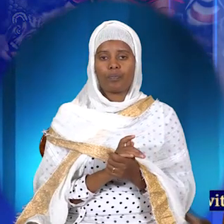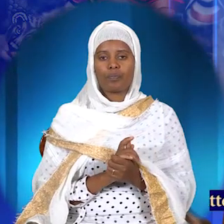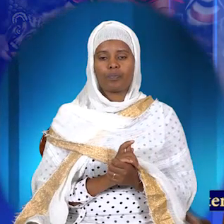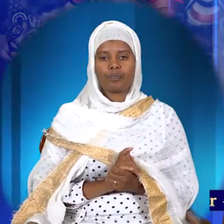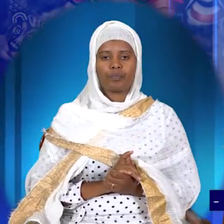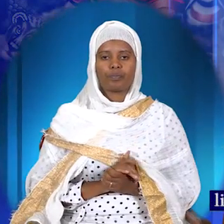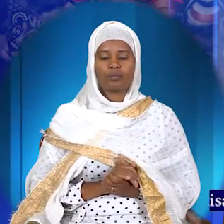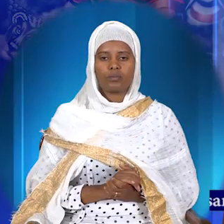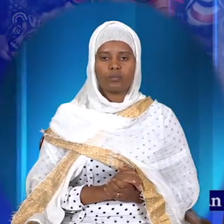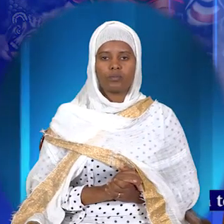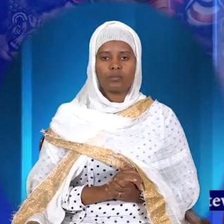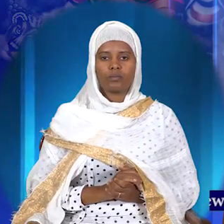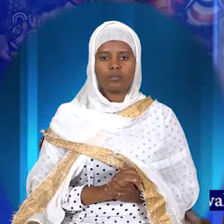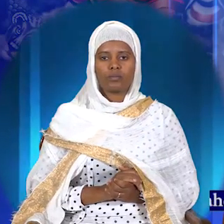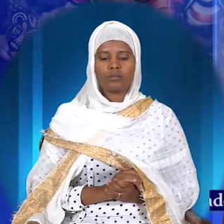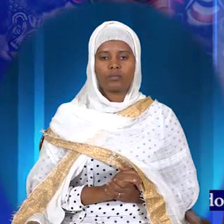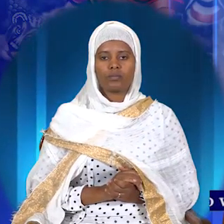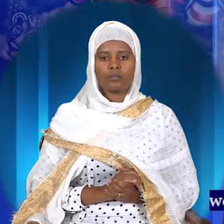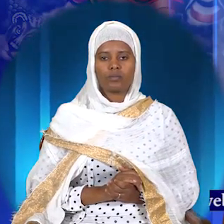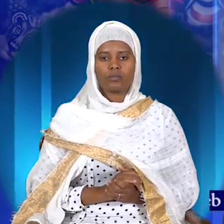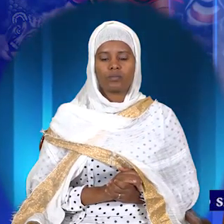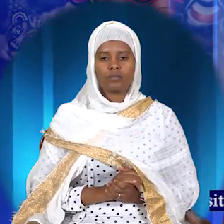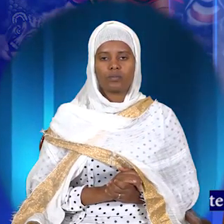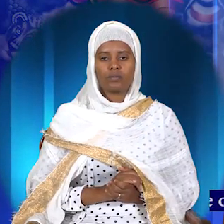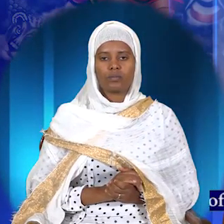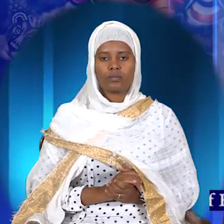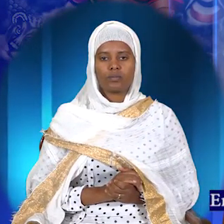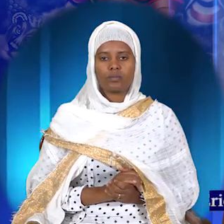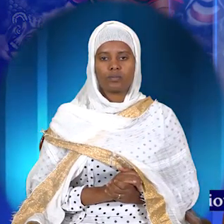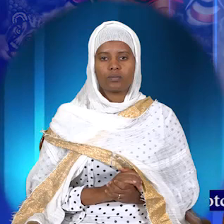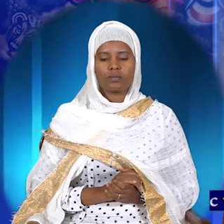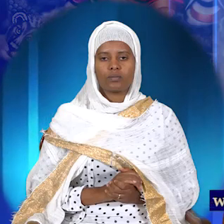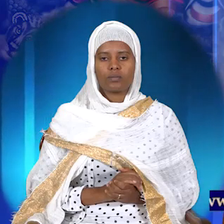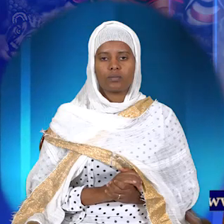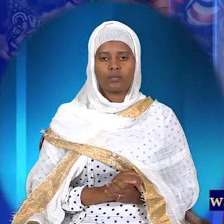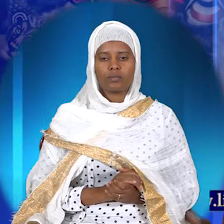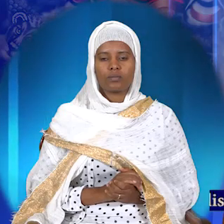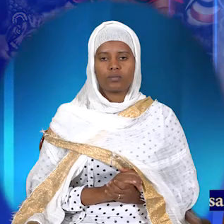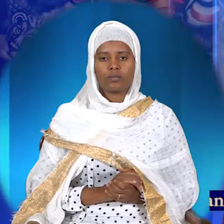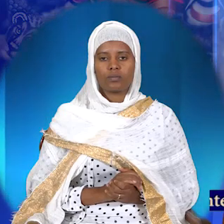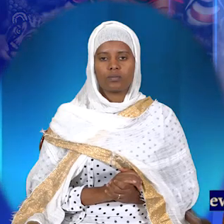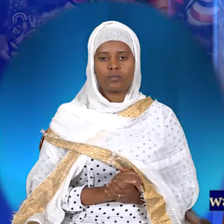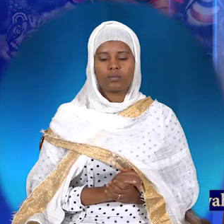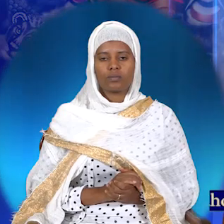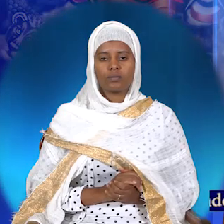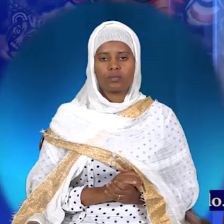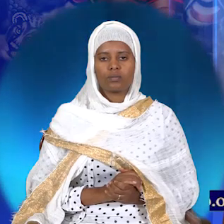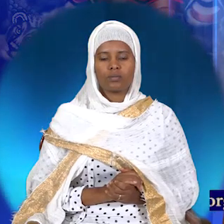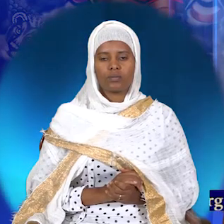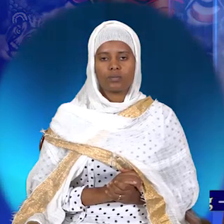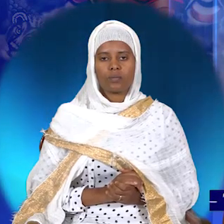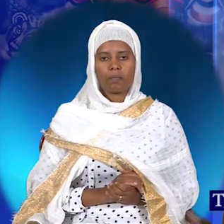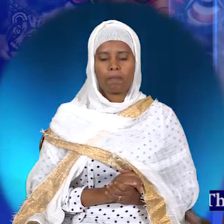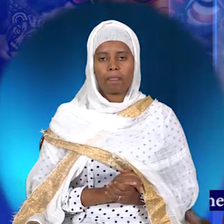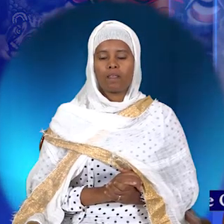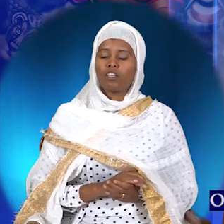19 ሁሩ ወመሃሩ ኩሎ ኣሕዛበ ወእንዘታ ጠምቅዎሙ በሉ በስመ ኣብ ወወልድ